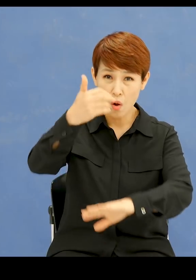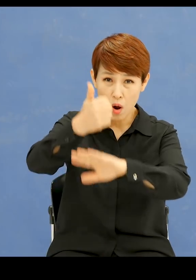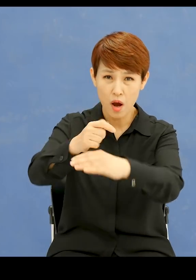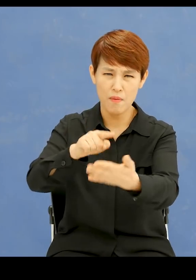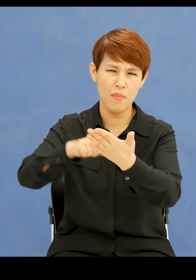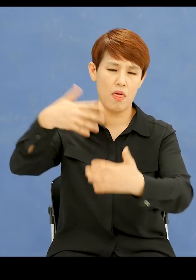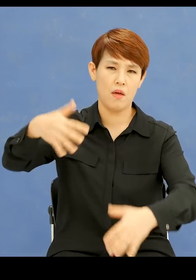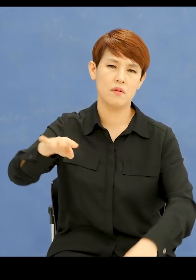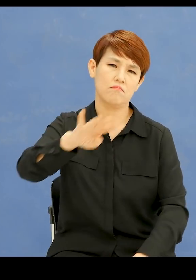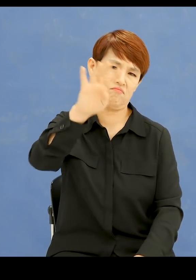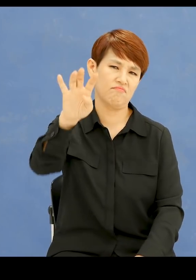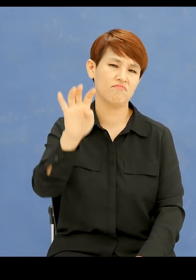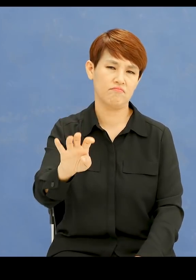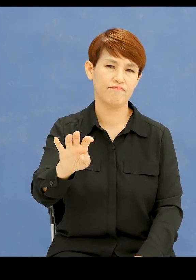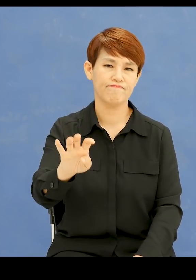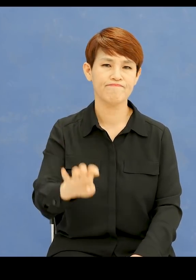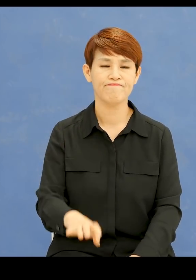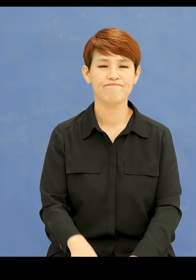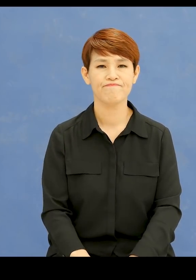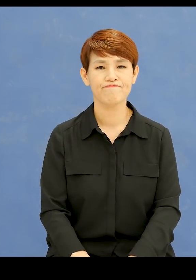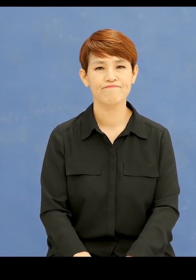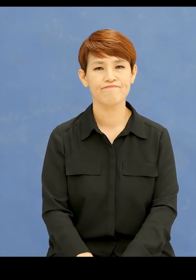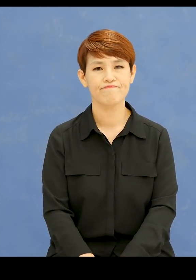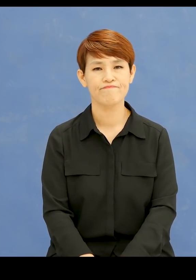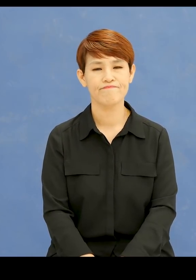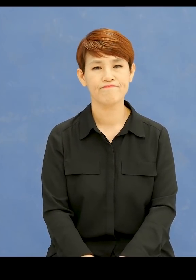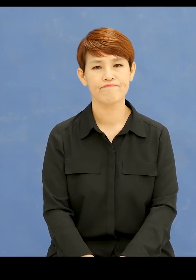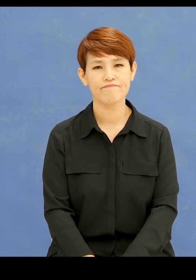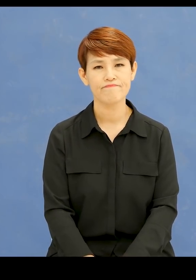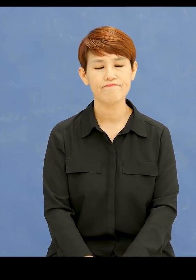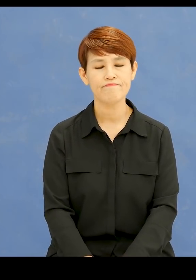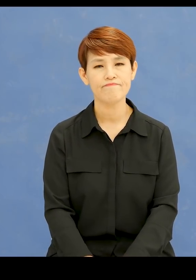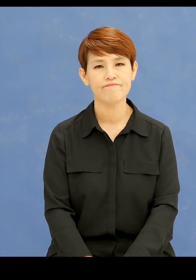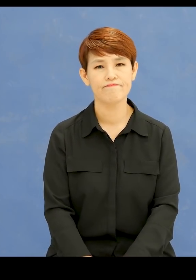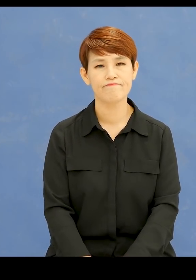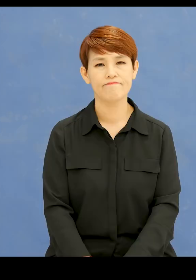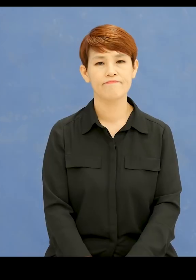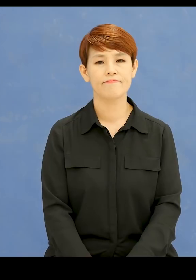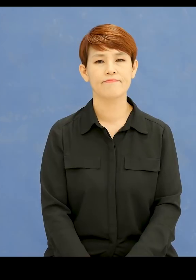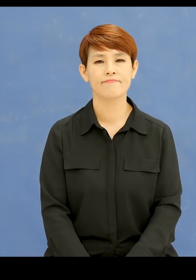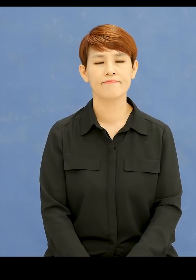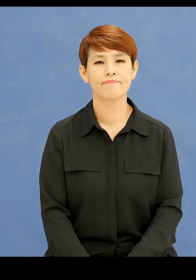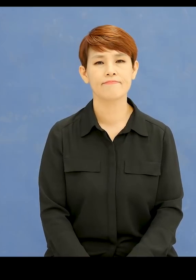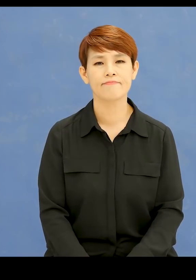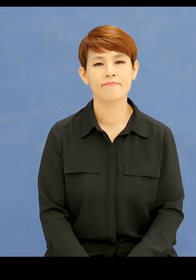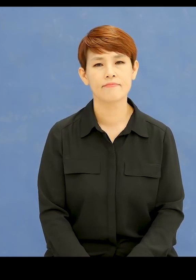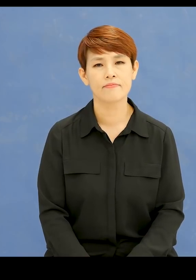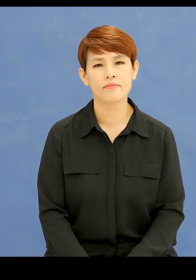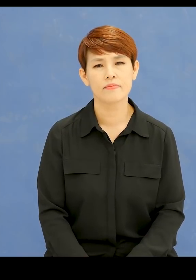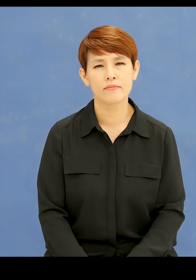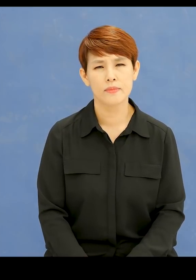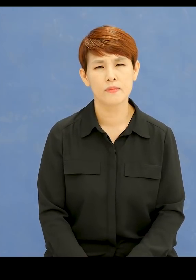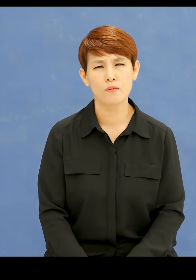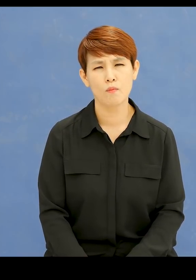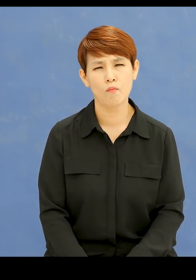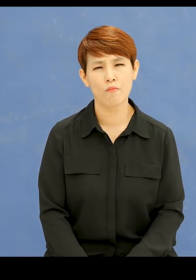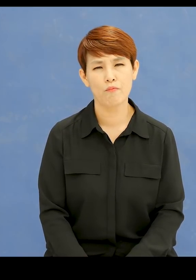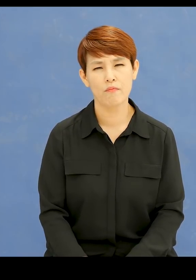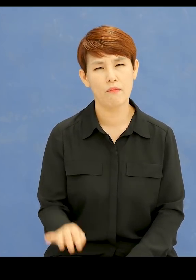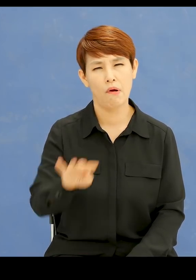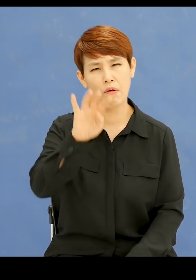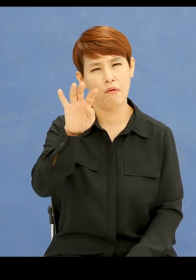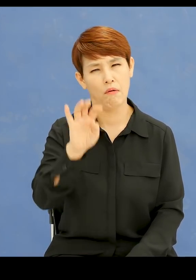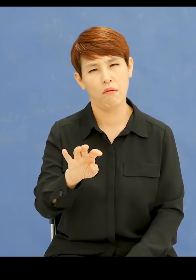미스테리로 그렇게 처리가 됐고 또 그냥 미스테리로 남아있는 그런 사건이 됐습니다. 미스테리네요.